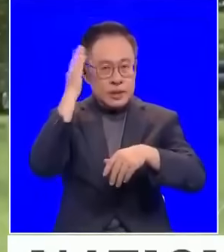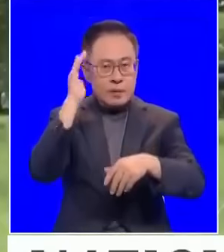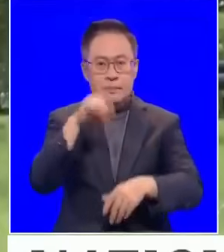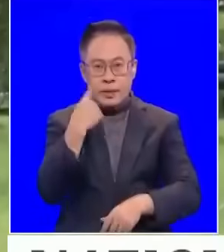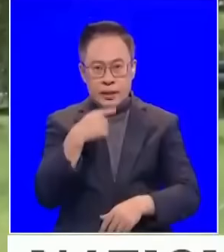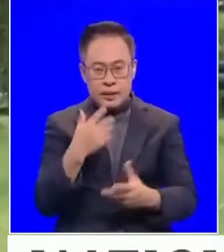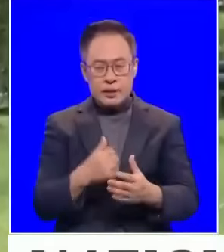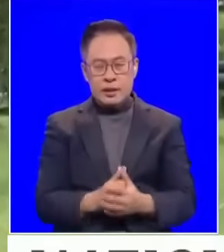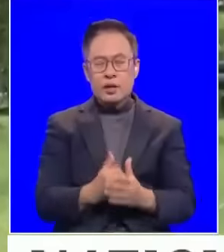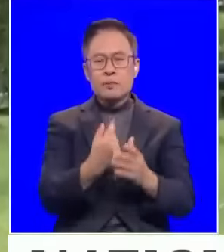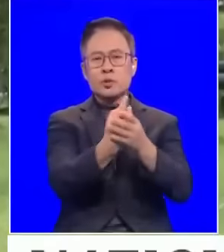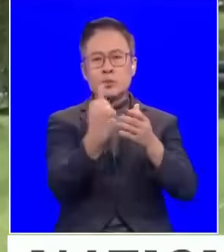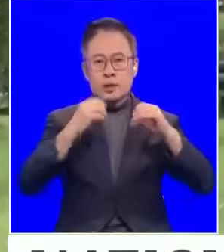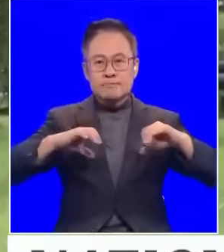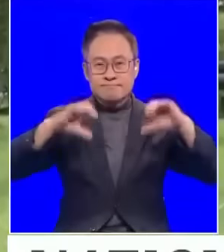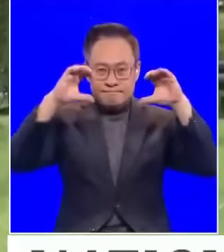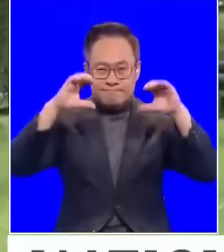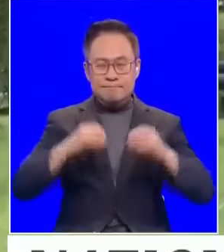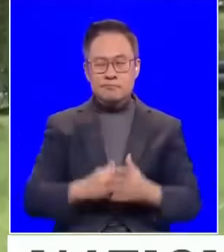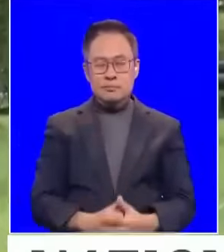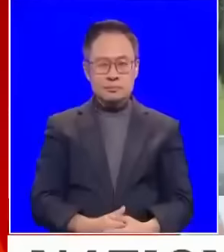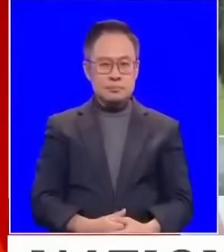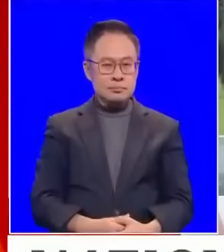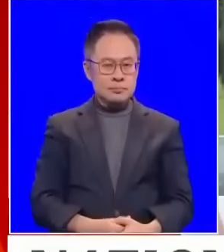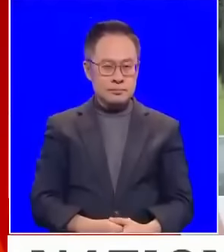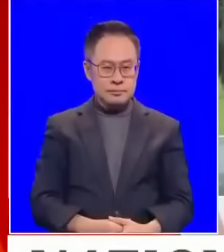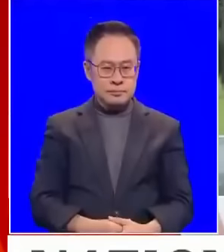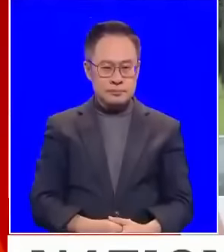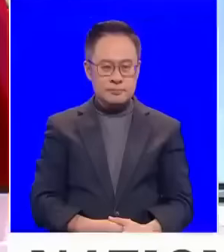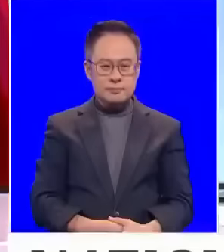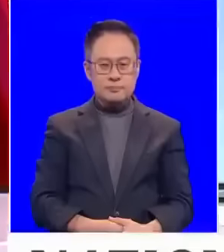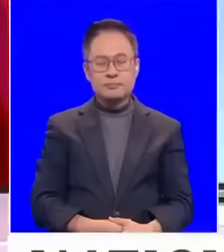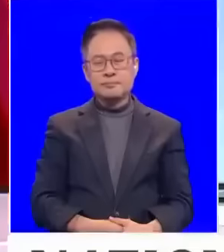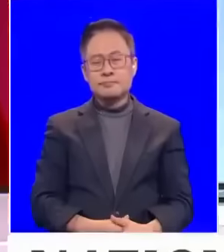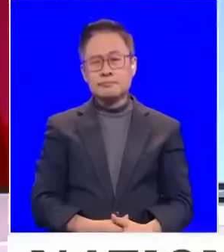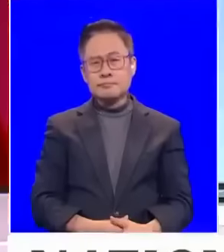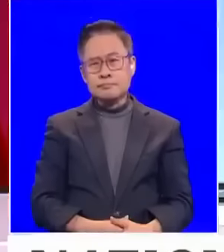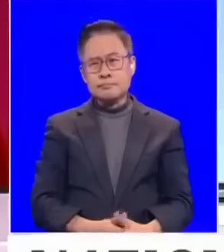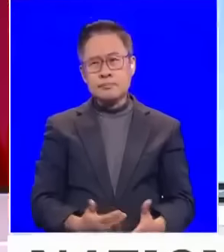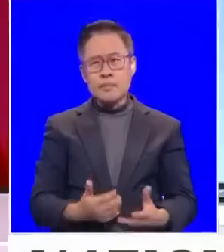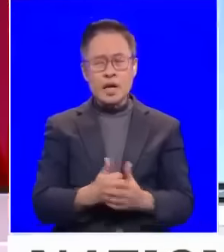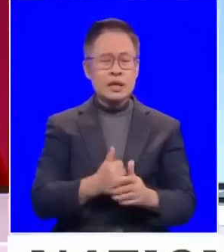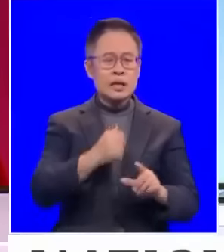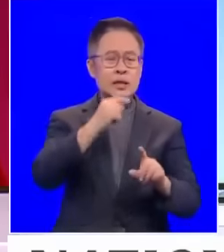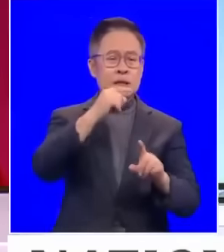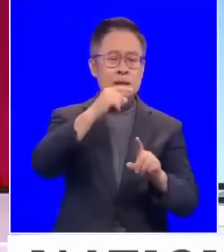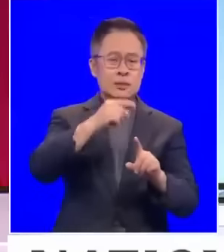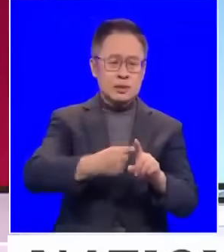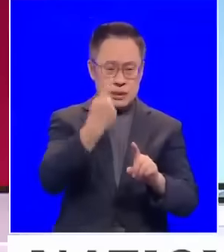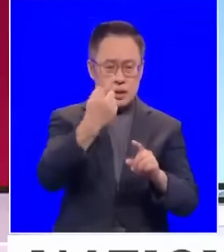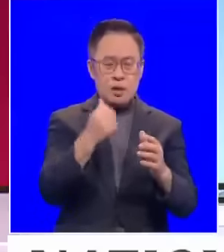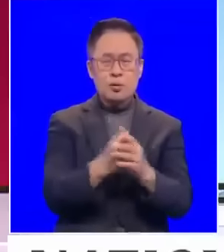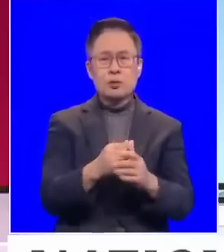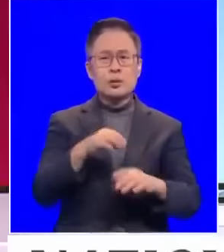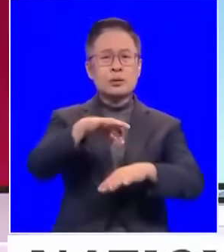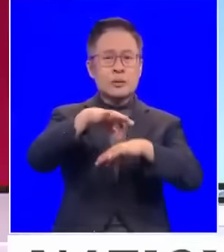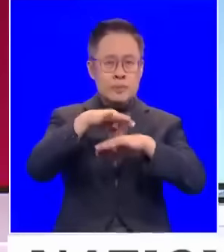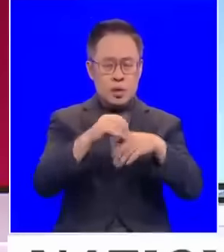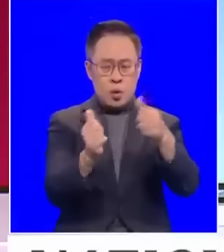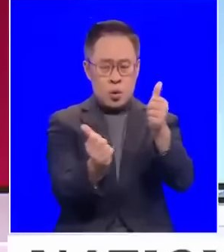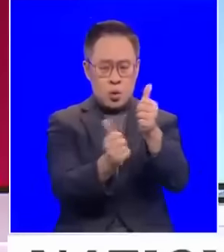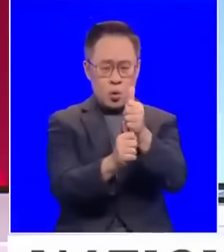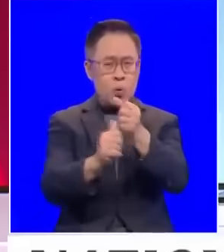านะตัวแทนรัฐบาลค่ะ คุณมากค่ะคุณปฐมาค่ะโหเป็นเดือนกว่าค่ะยังตั้งไม่ได้เลยเพราะว่าต้องตรวจสอบคุณสมบัติกัน